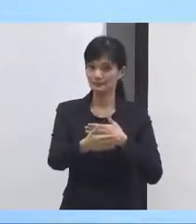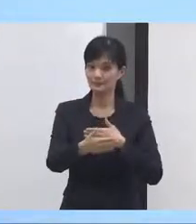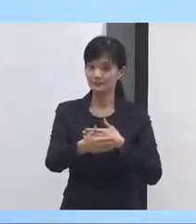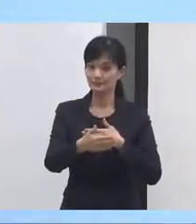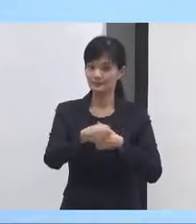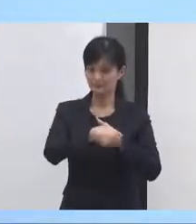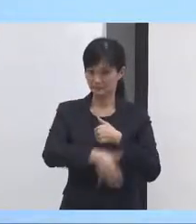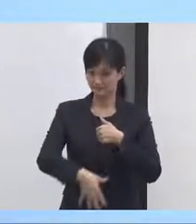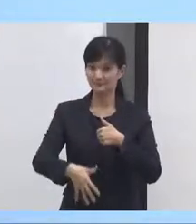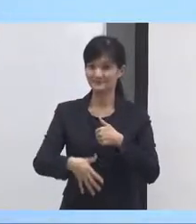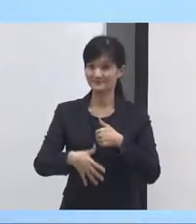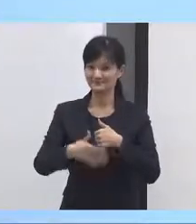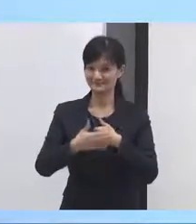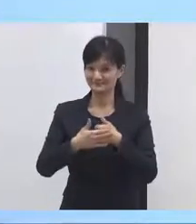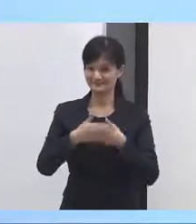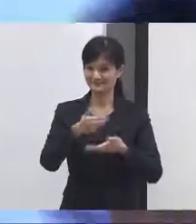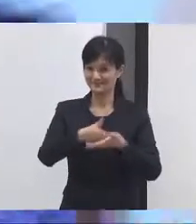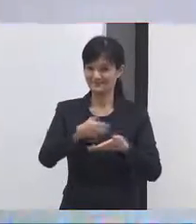组织画一张图，